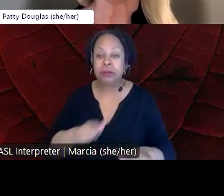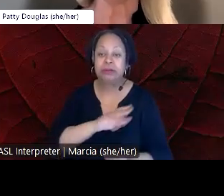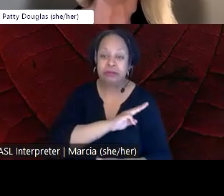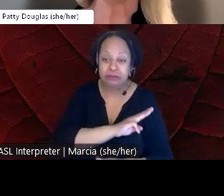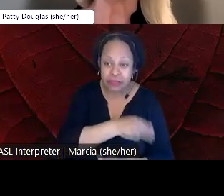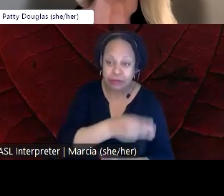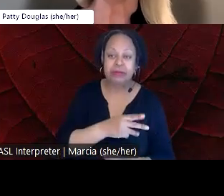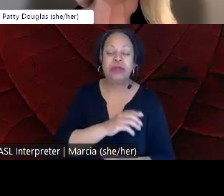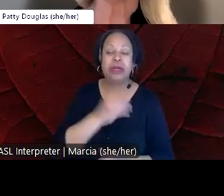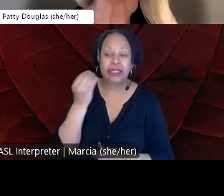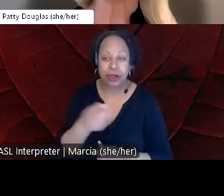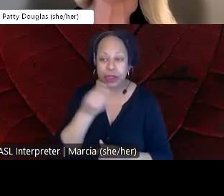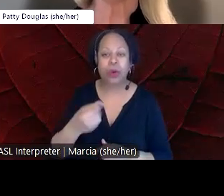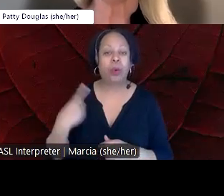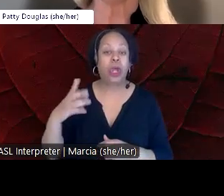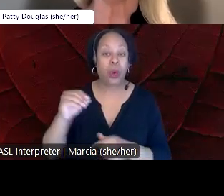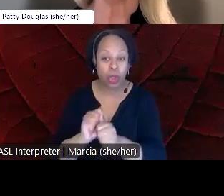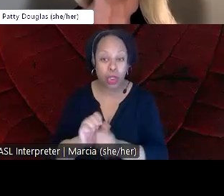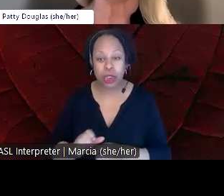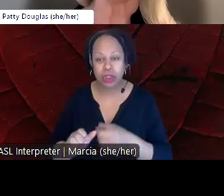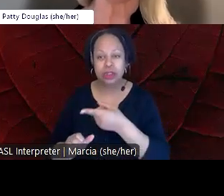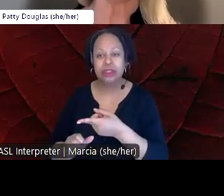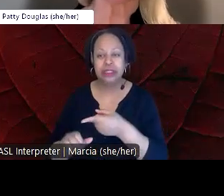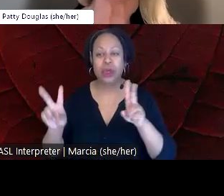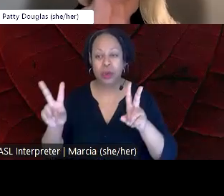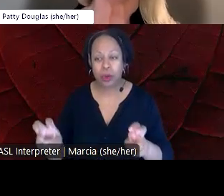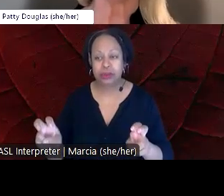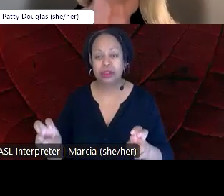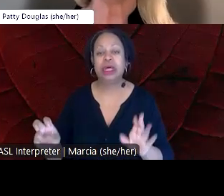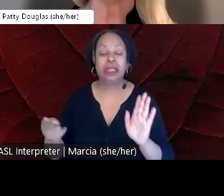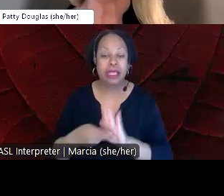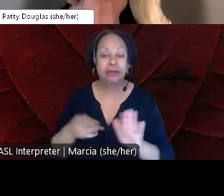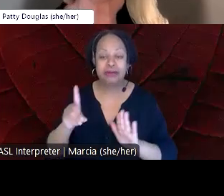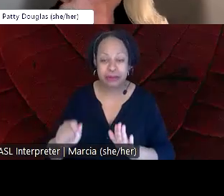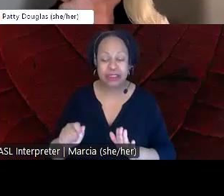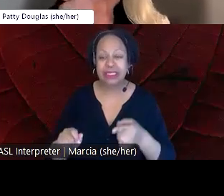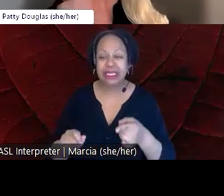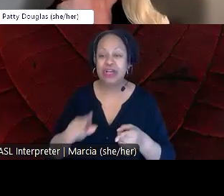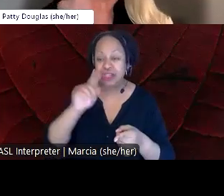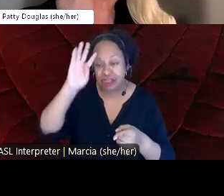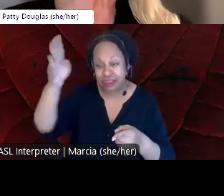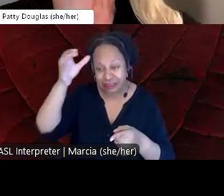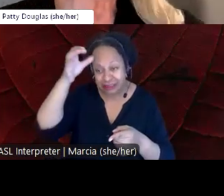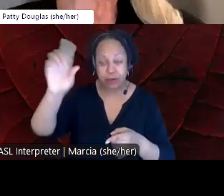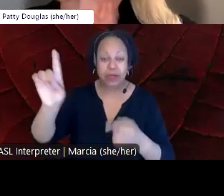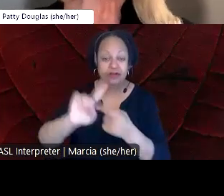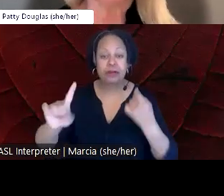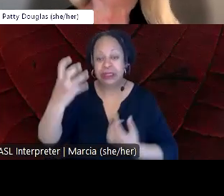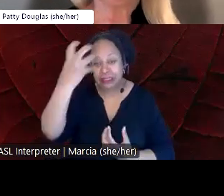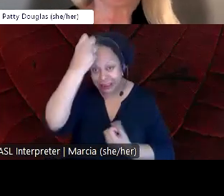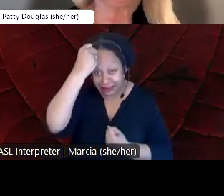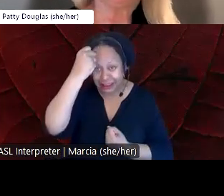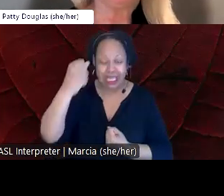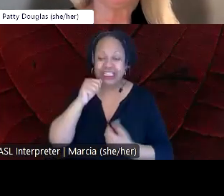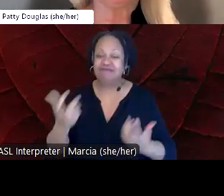existe comme mécanisme du colonialisme et qui ne correspond pas aux perspectives autochtones de la différence. » Fin